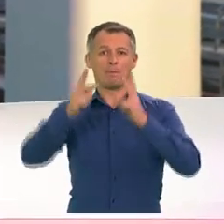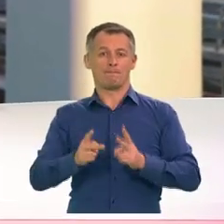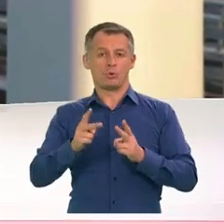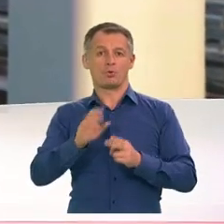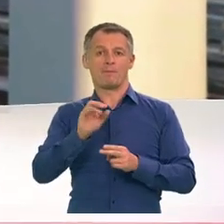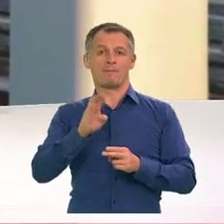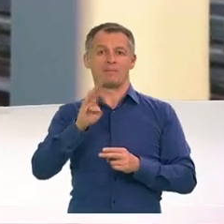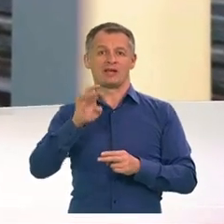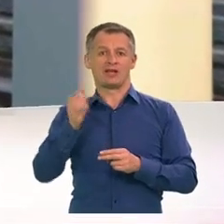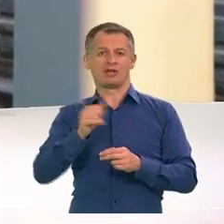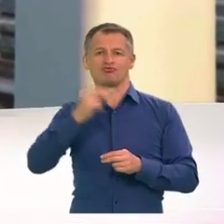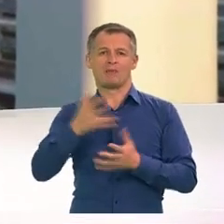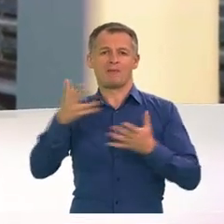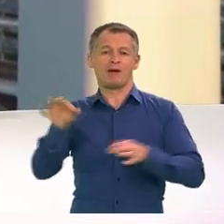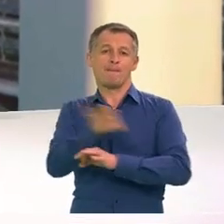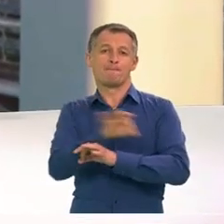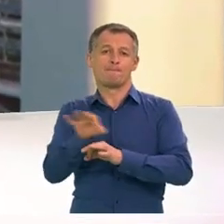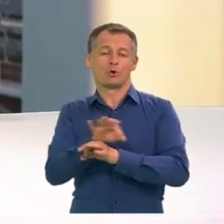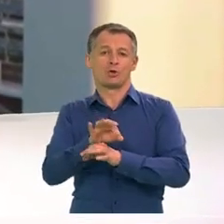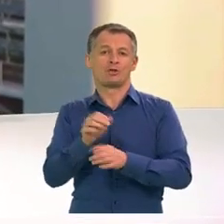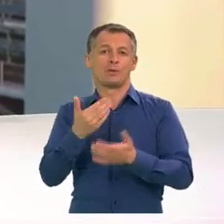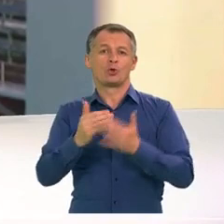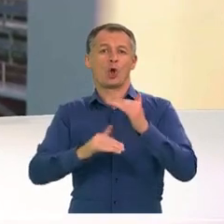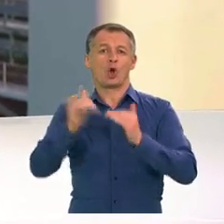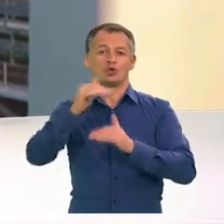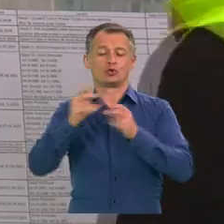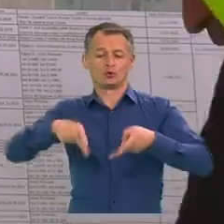proiect de infrastructură din ultimele 3 decenii în România.